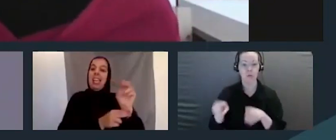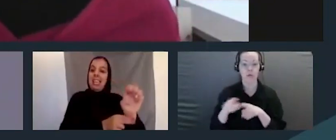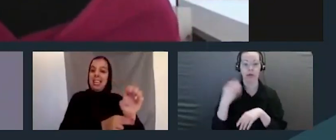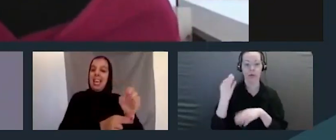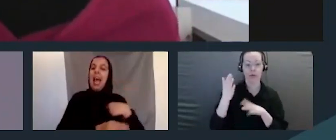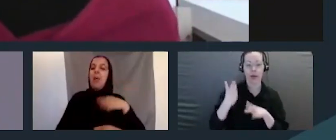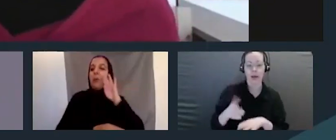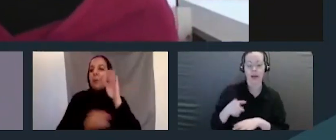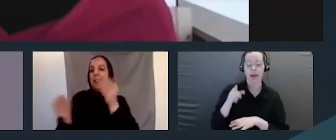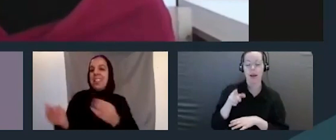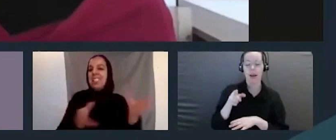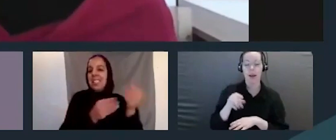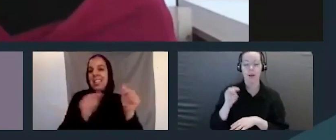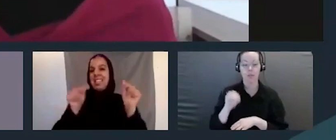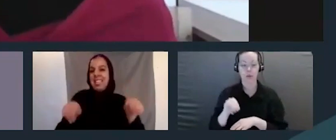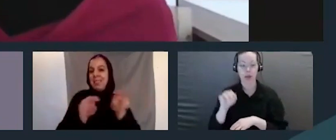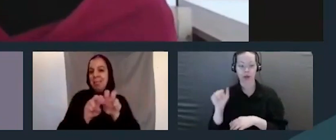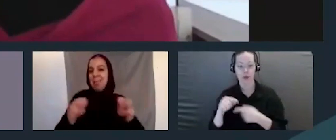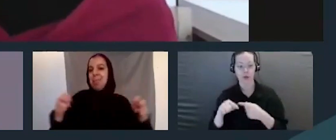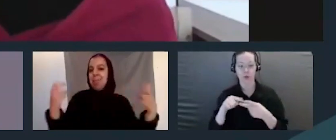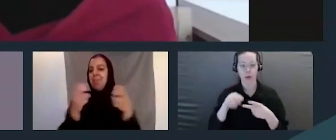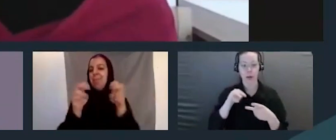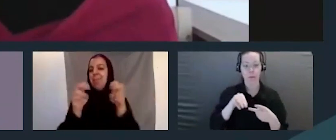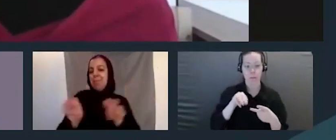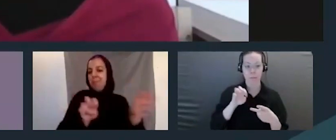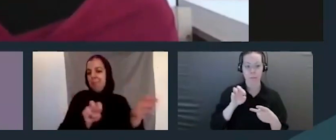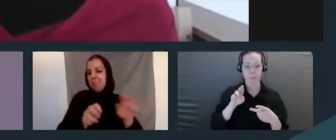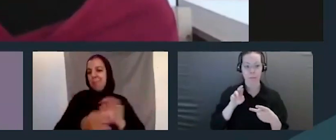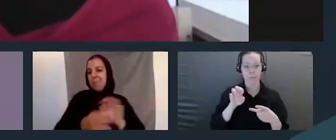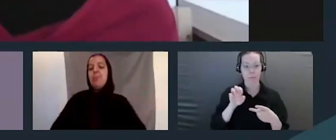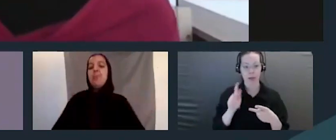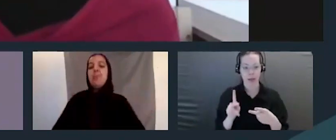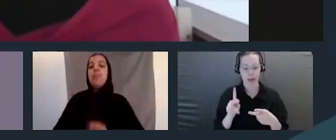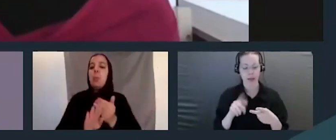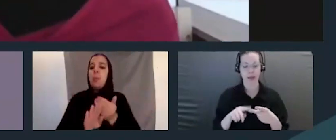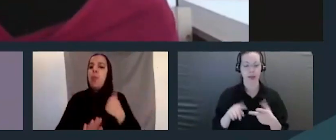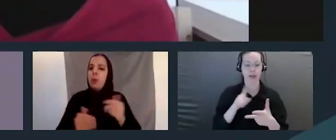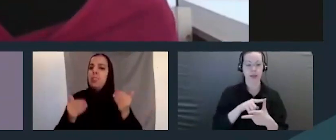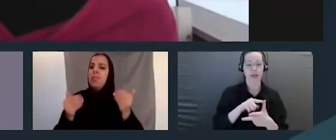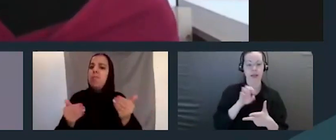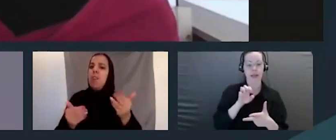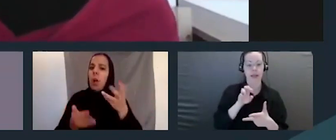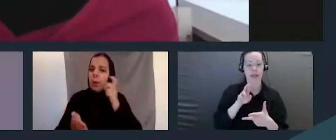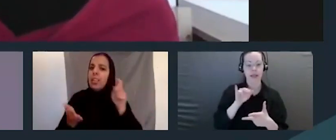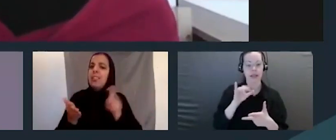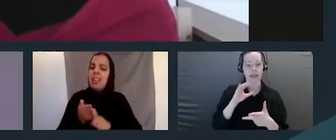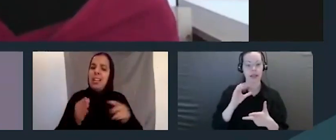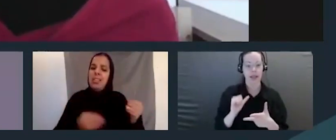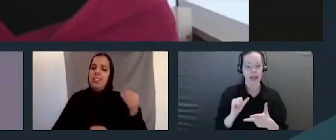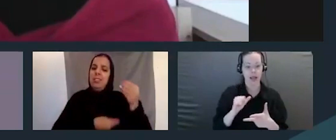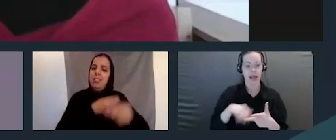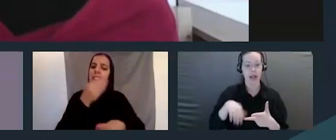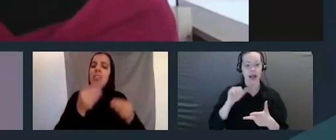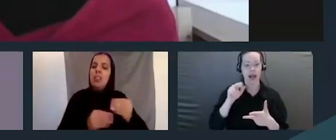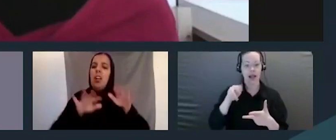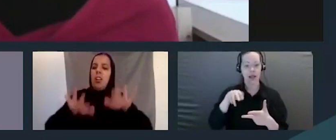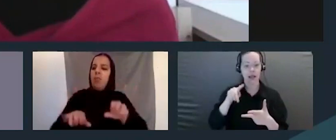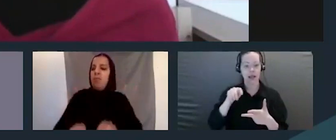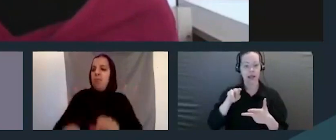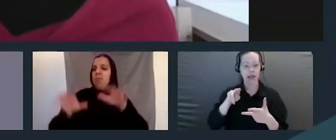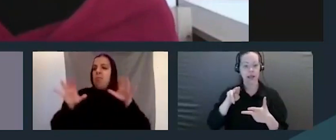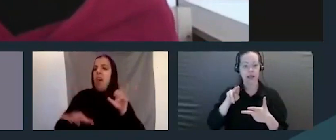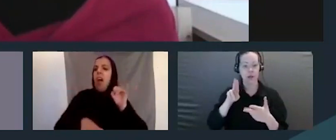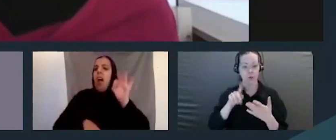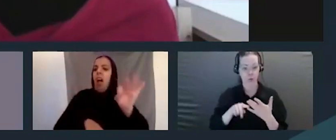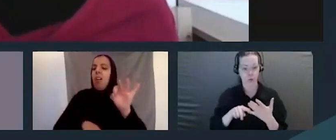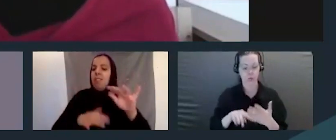ronde. Alors avant de commencer, je vais reconnaître que je vous rejoins le territoire ancestral non cédé de Wolastoqey et des Mi'kmaq. Ce